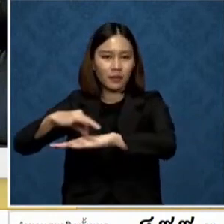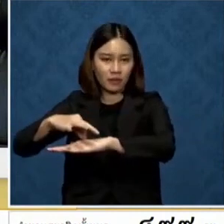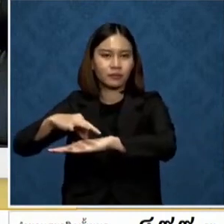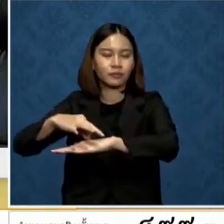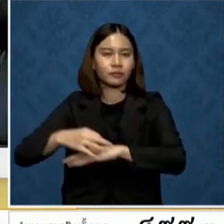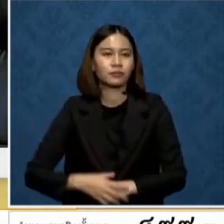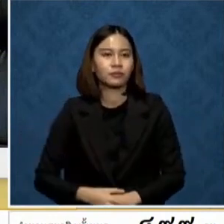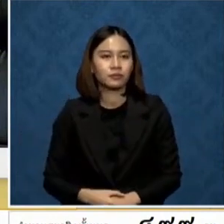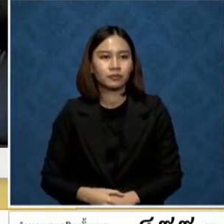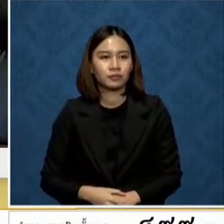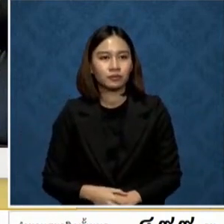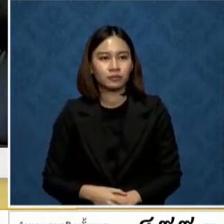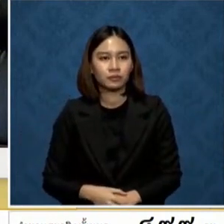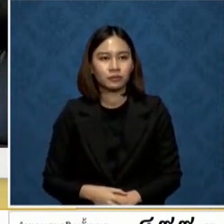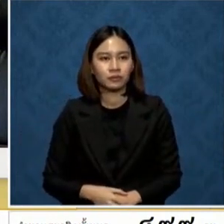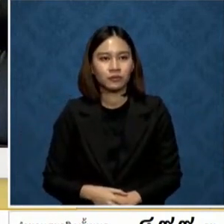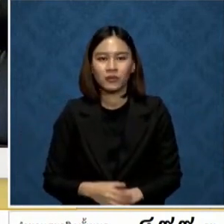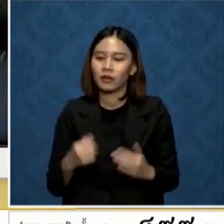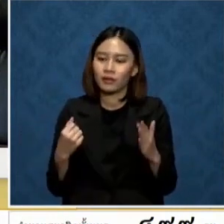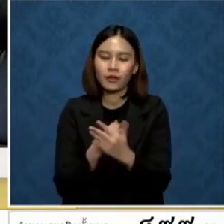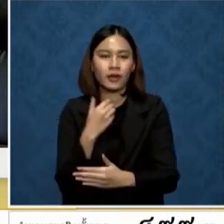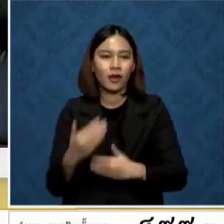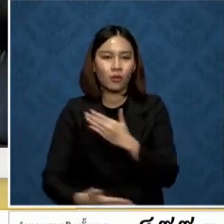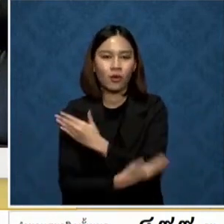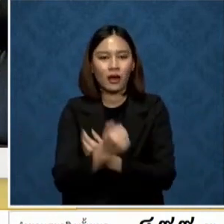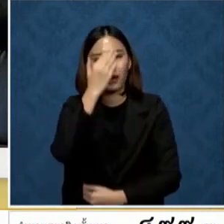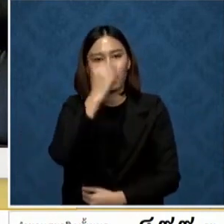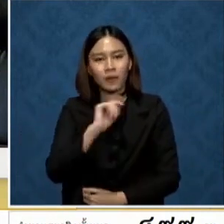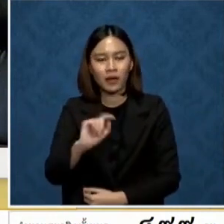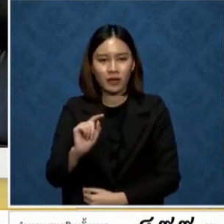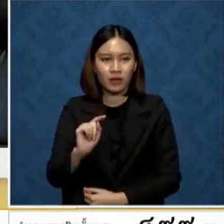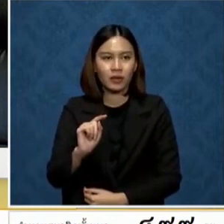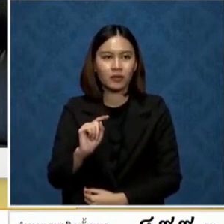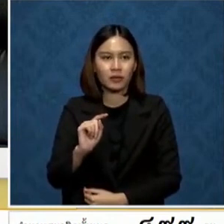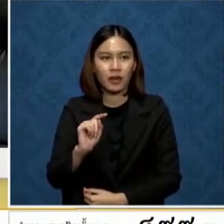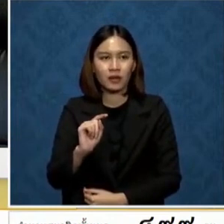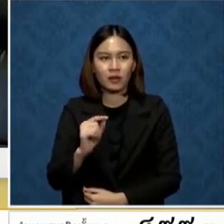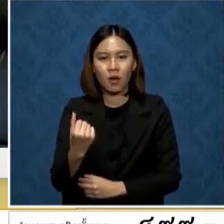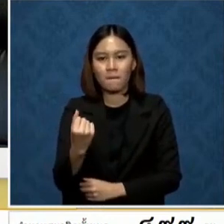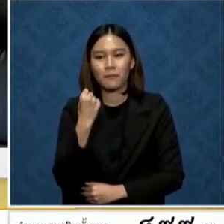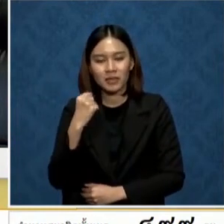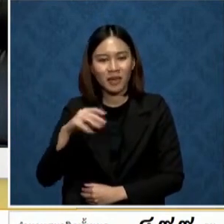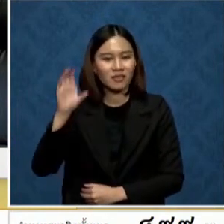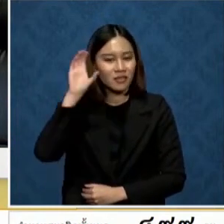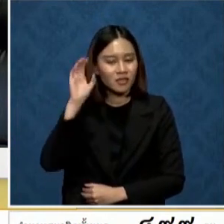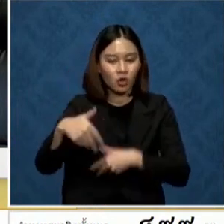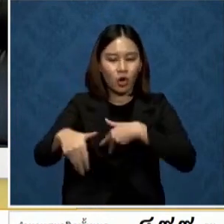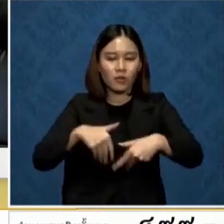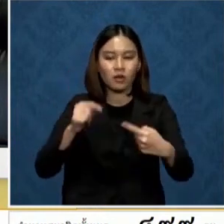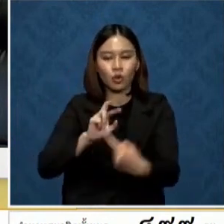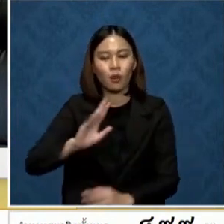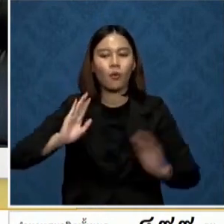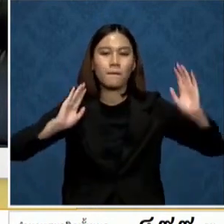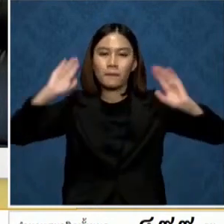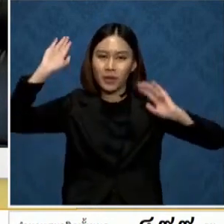มากขึ้นเสียดายโอกาสที่เราจะสามารถเรียกความเชื่อมั่นของประชาชนที่มีต่อระบอบ